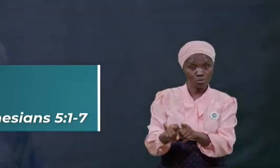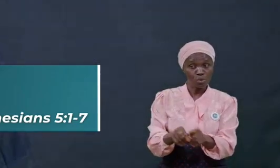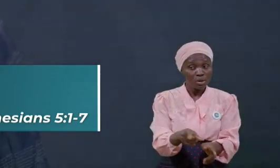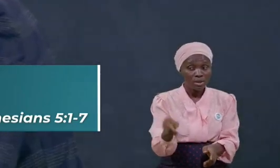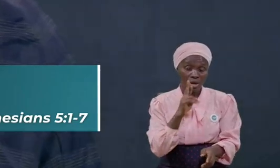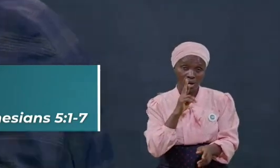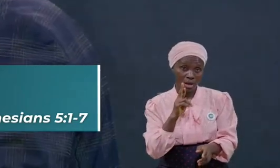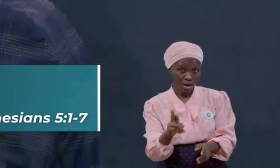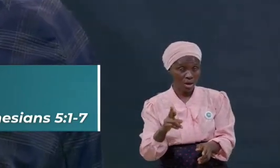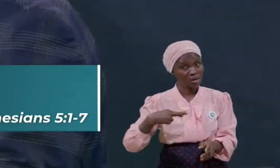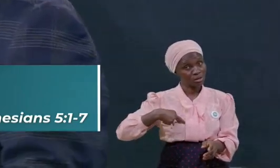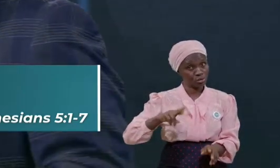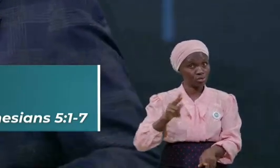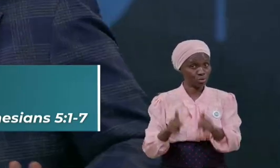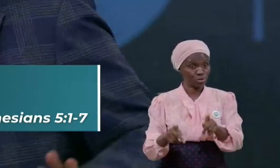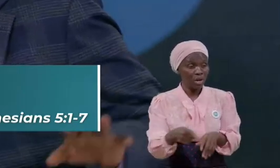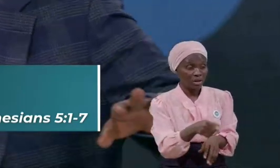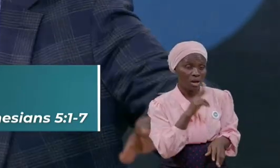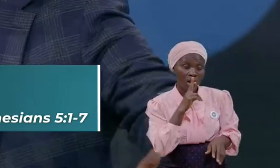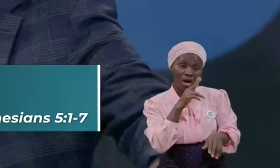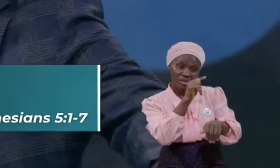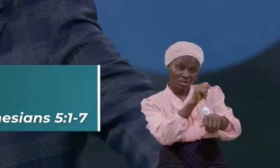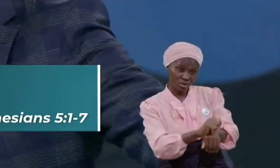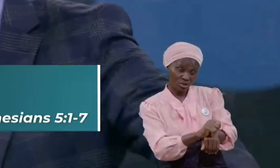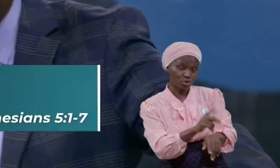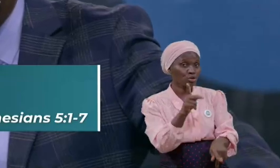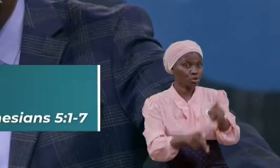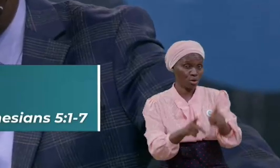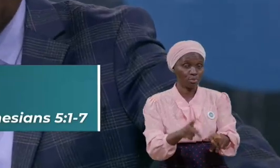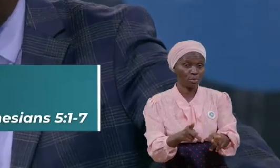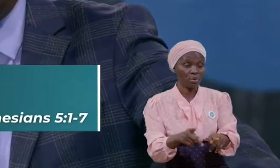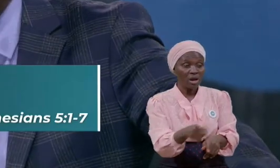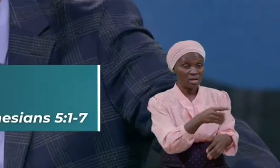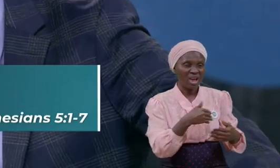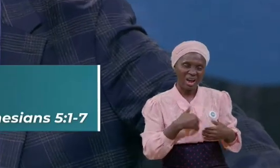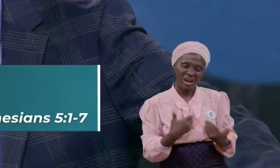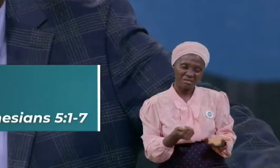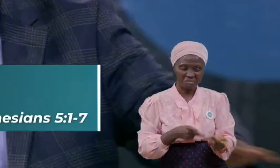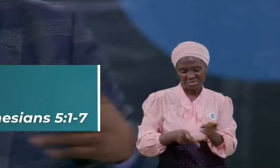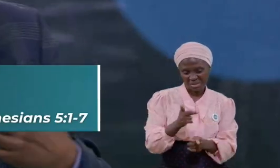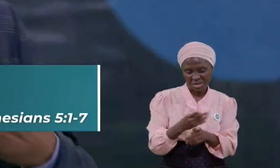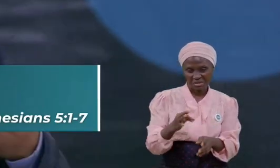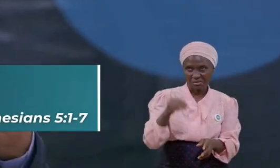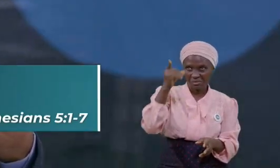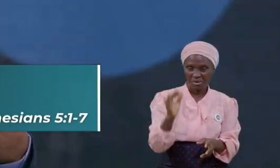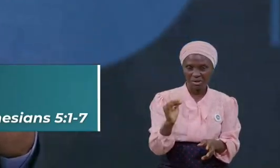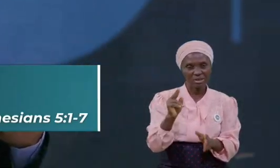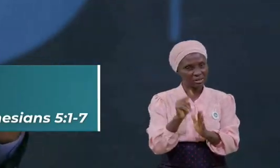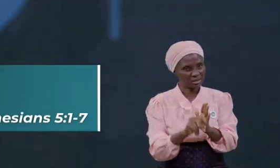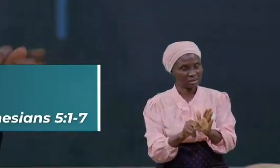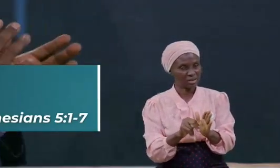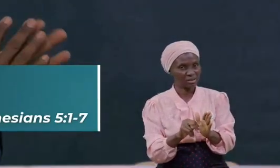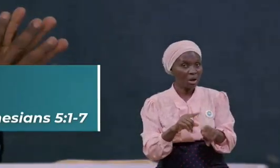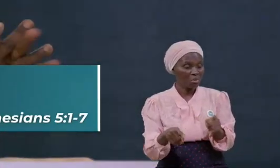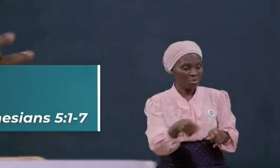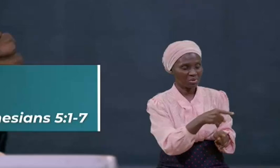traditionnels, bien qu'ils avaient une forme de piété, mais ils ont renié la puissance. Quand